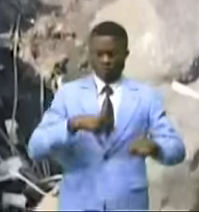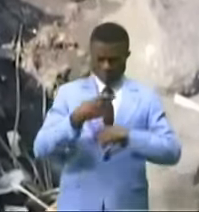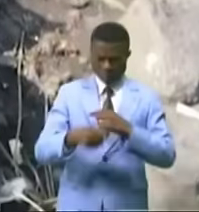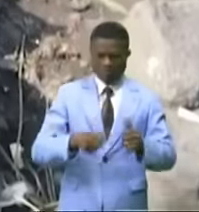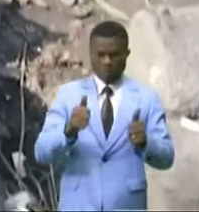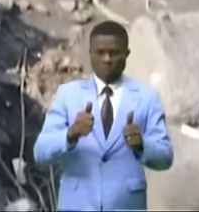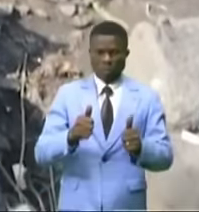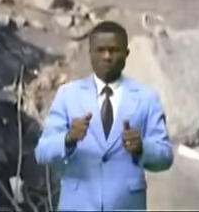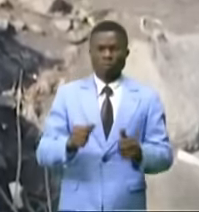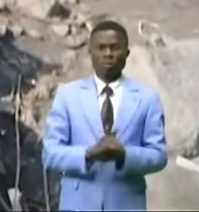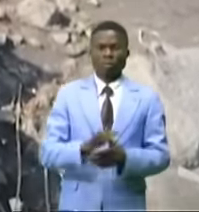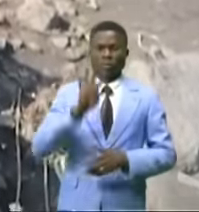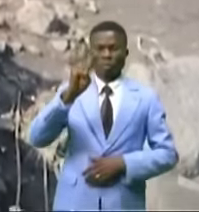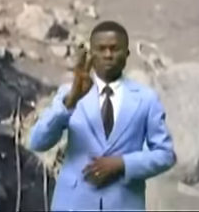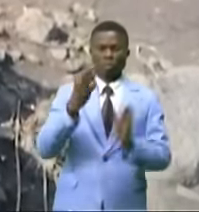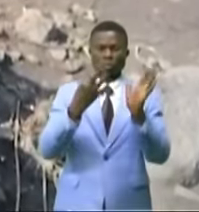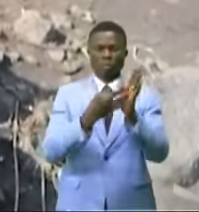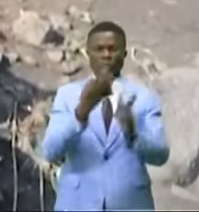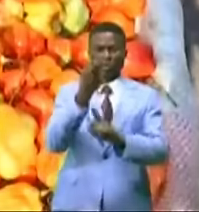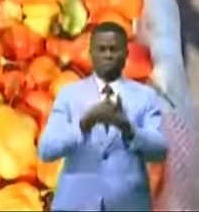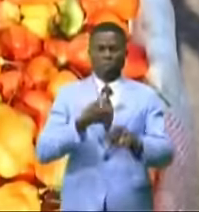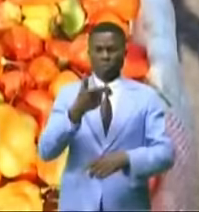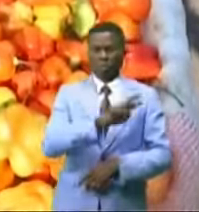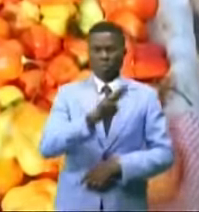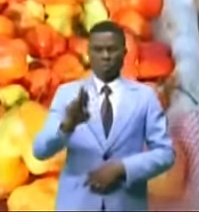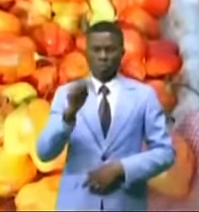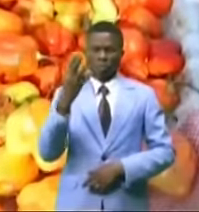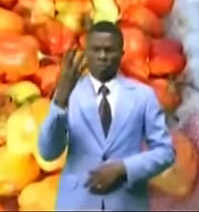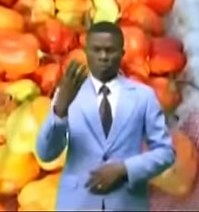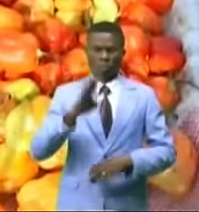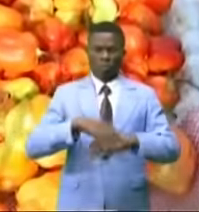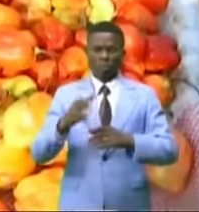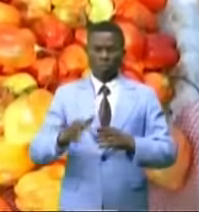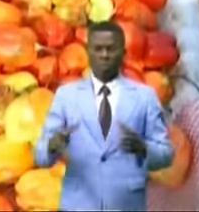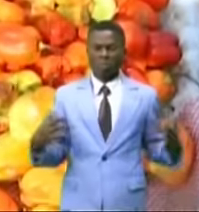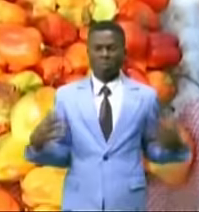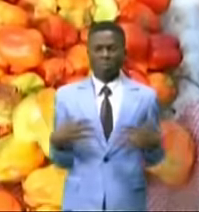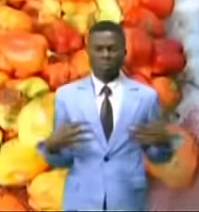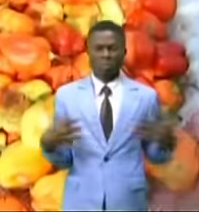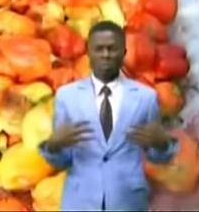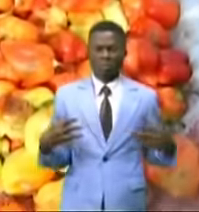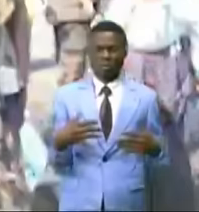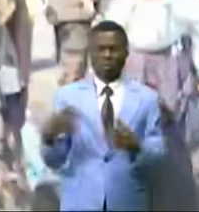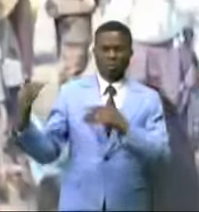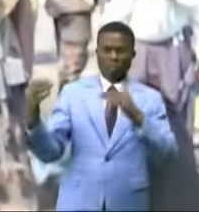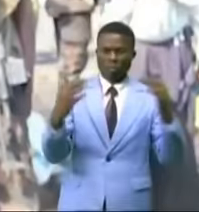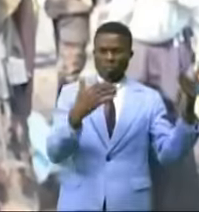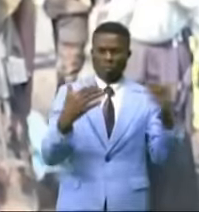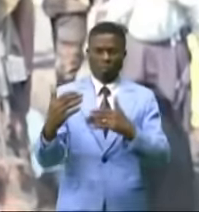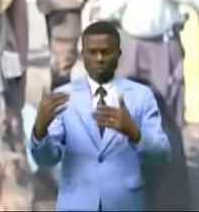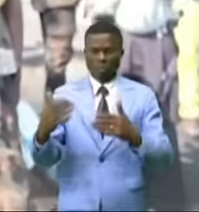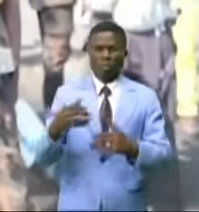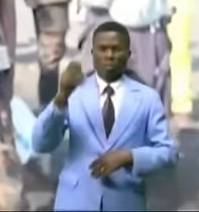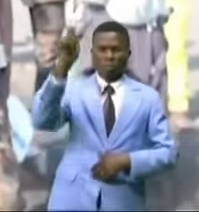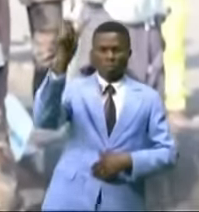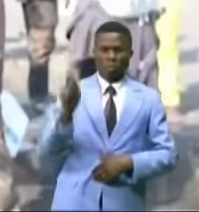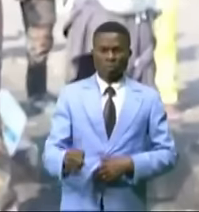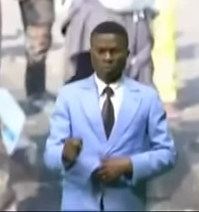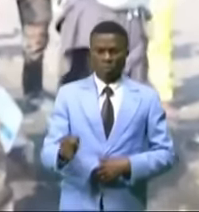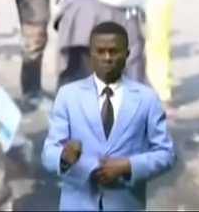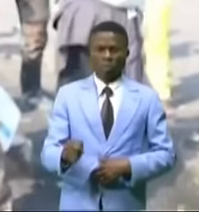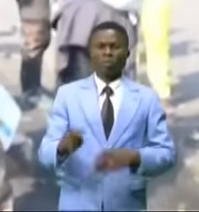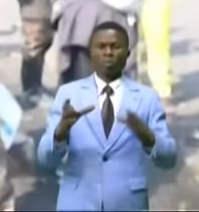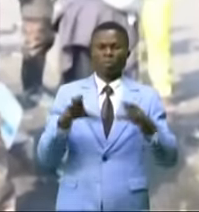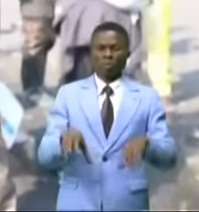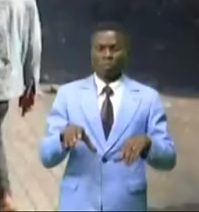de Masisi, ce jeudi 8 février 2024. Après la panique généralisée due aux affrontements ayant opposé les forces loyalistes aux terroristes du